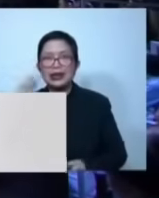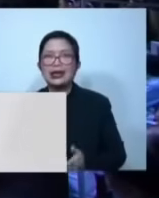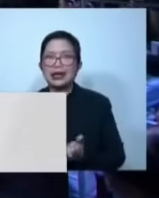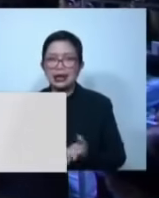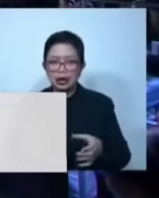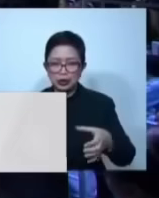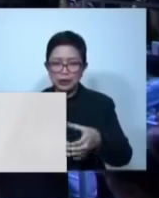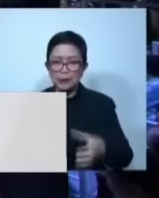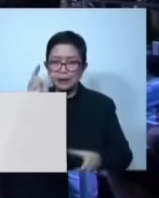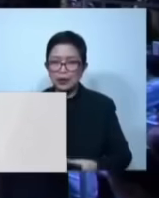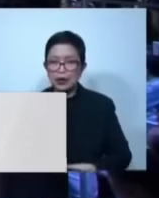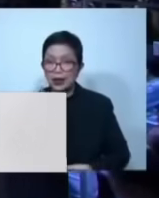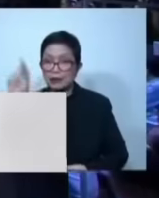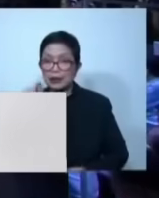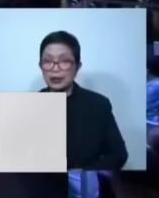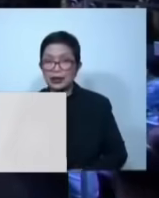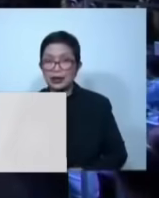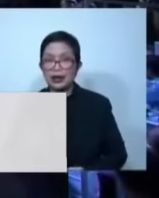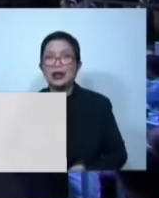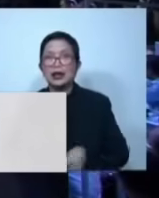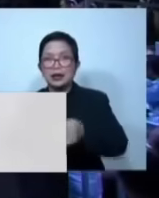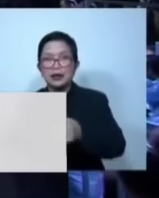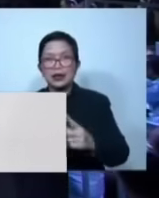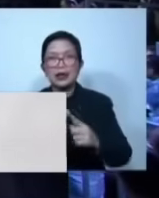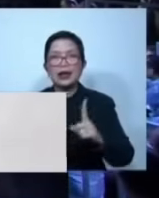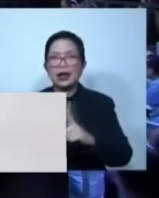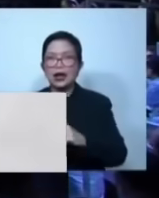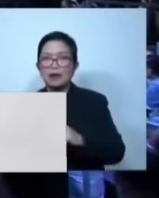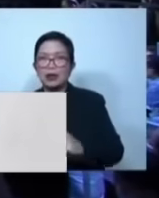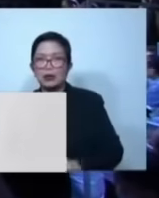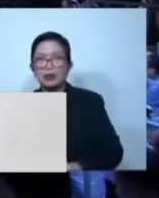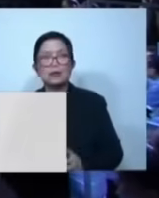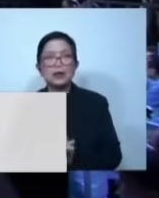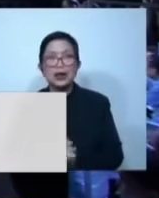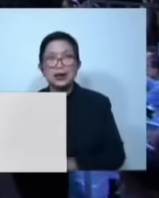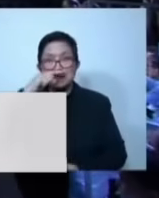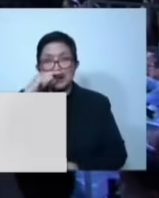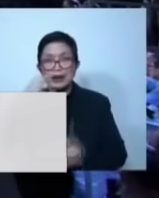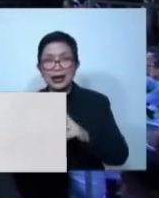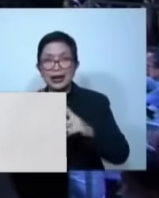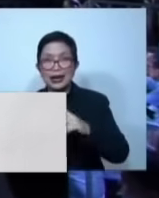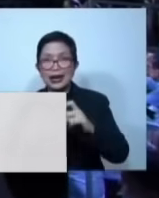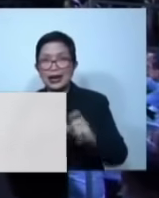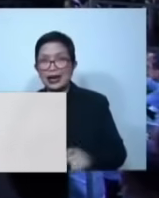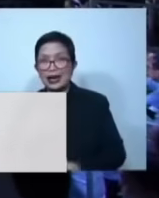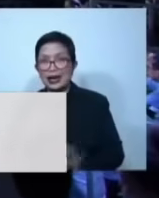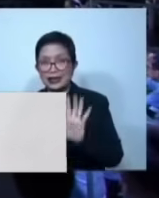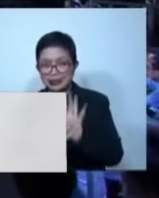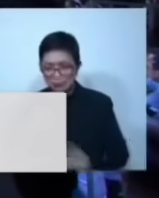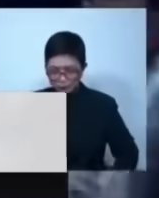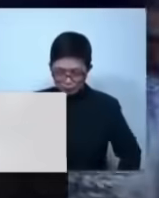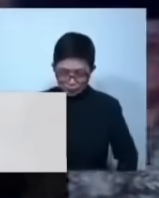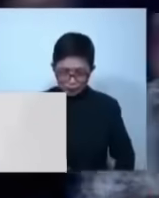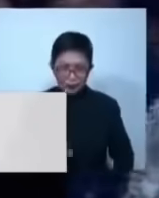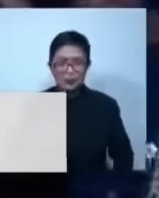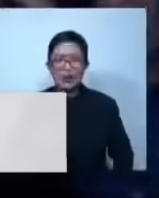Komisi Pemilihan Umum untuk itu kami mengundang Ketua Komisi Pemilihan Umum Bapak Hasyim Asari untuk menuju ke panggung dan koordinator